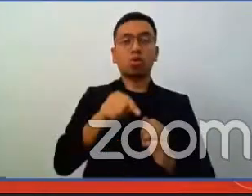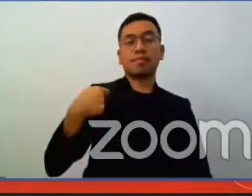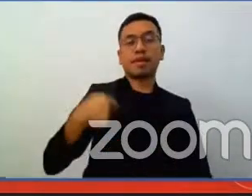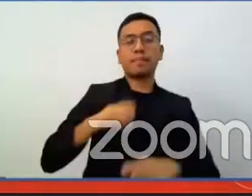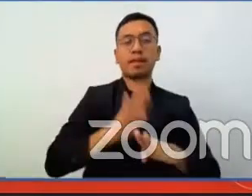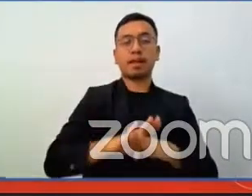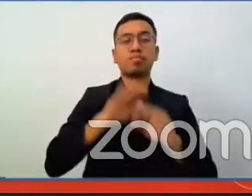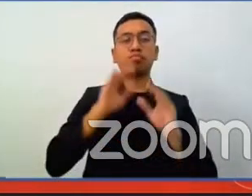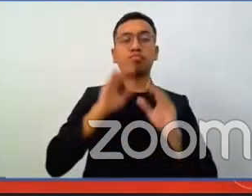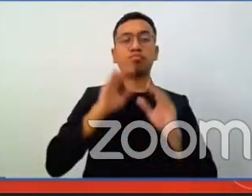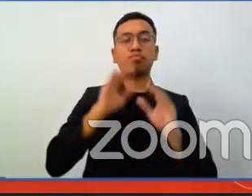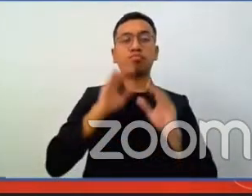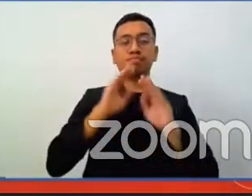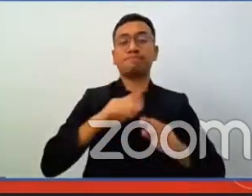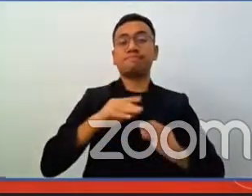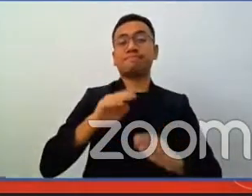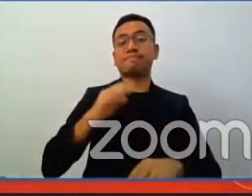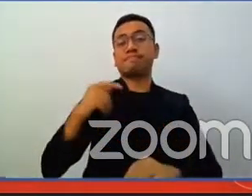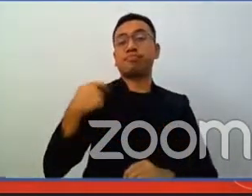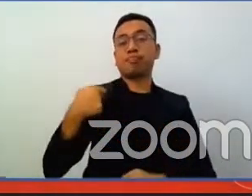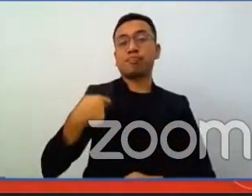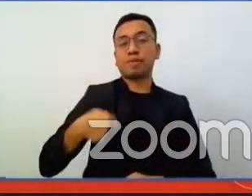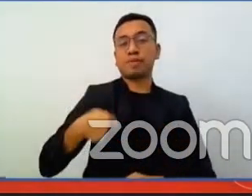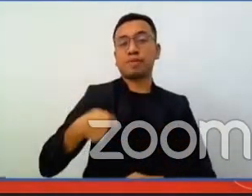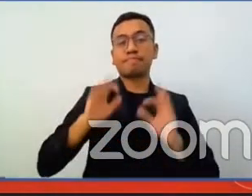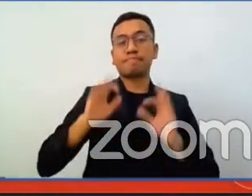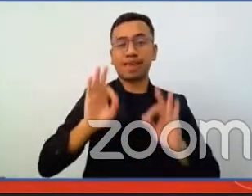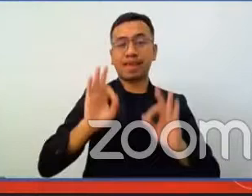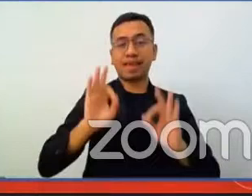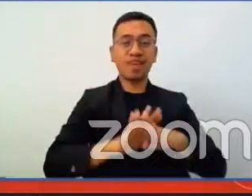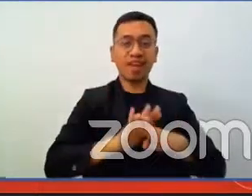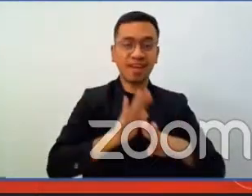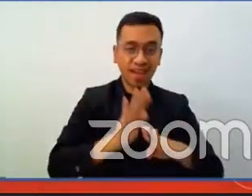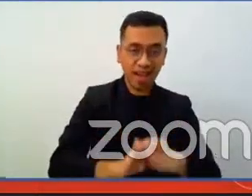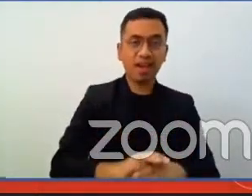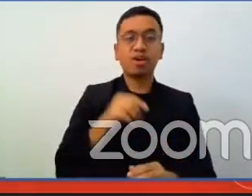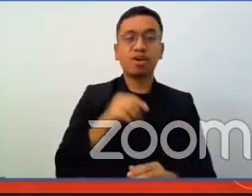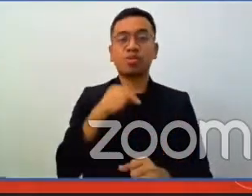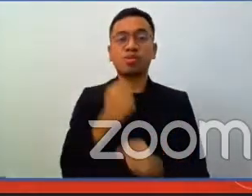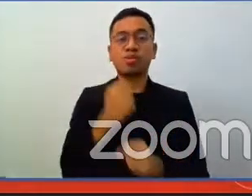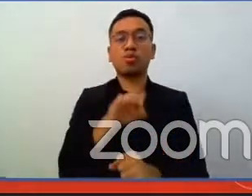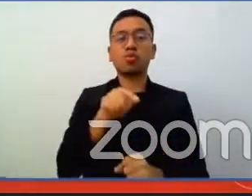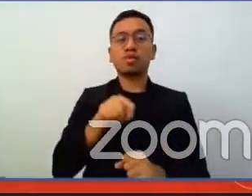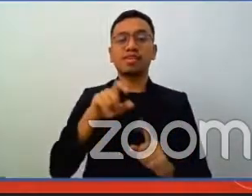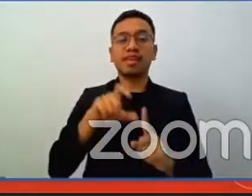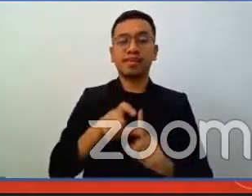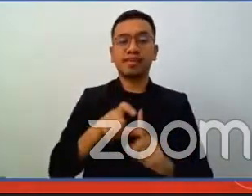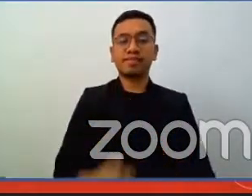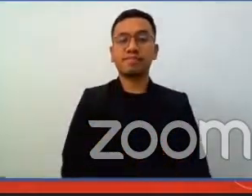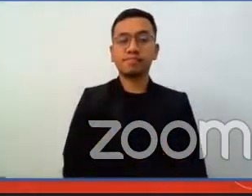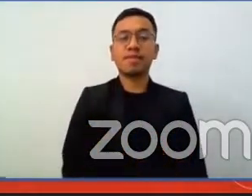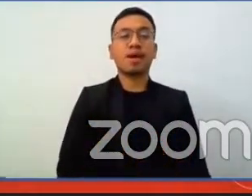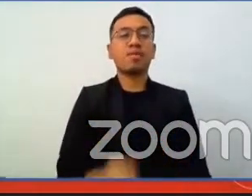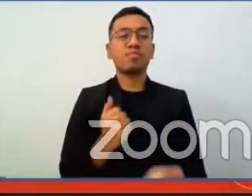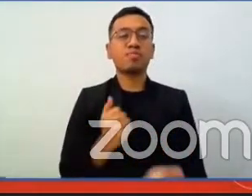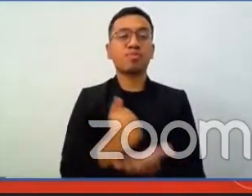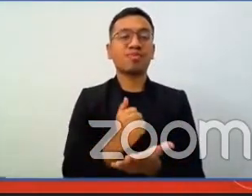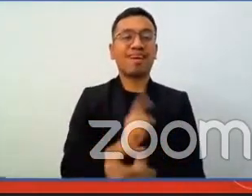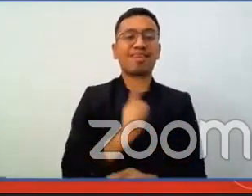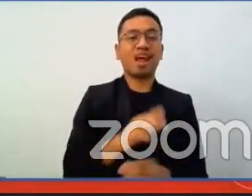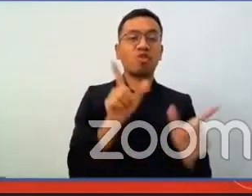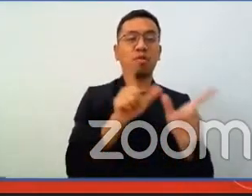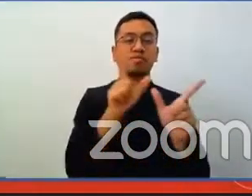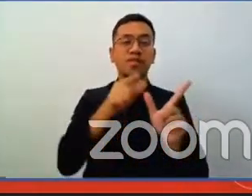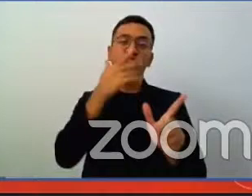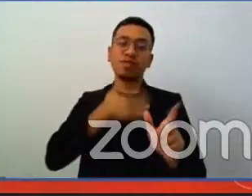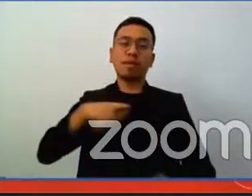buku.kemdikbud.go.id. Nah, ini yang pustaka maya ya. Jadi banyak alamat atau domain yang ada di Kemdikbud, sehingga nanti Bapak Ibu